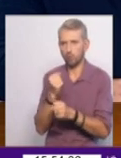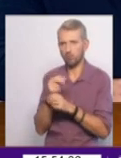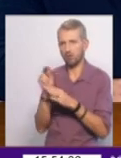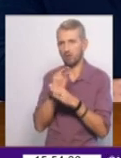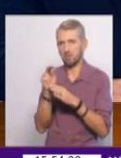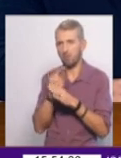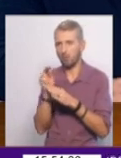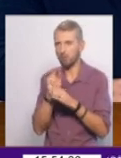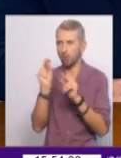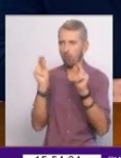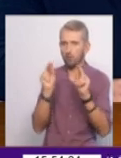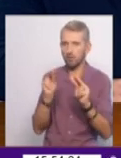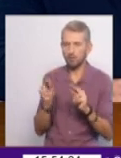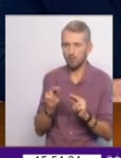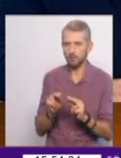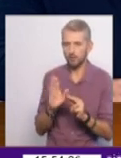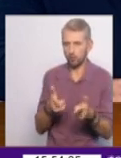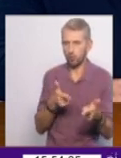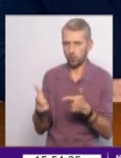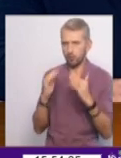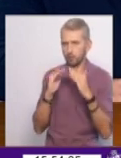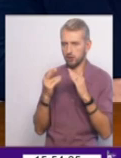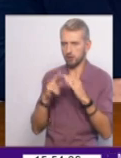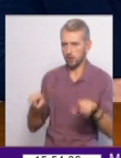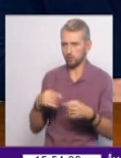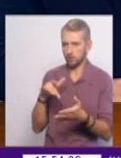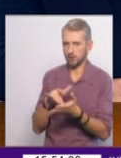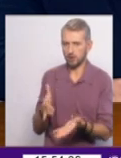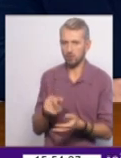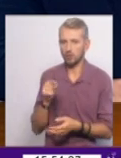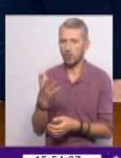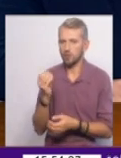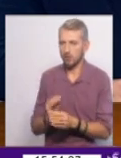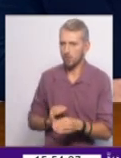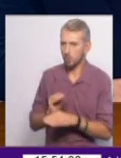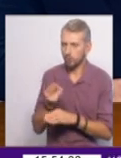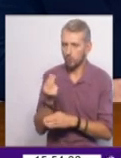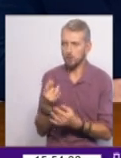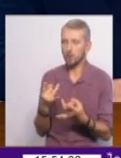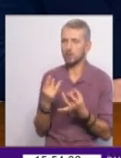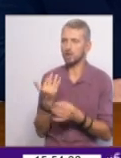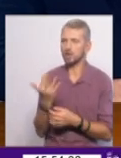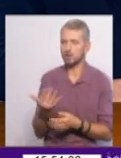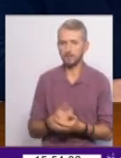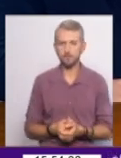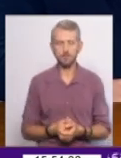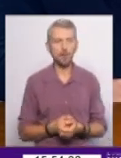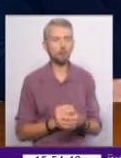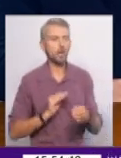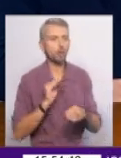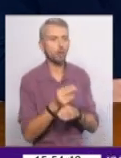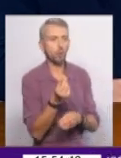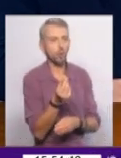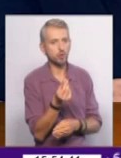роботи вже збудованій будівлі для створення центру. І тут іще додаткові кошти. Розкажіть, скільки? Дивіться, додаткові кошти